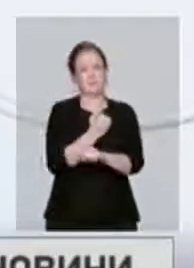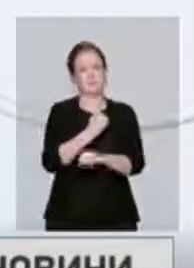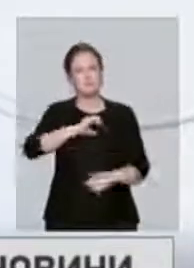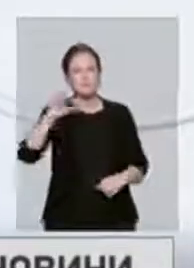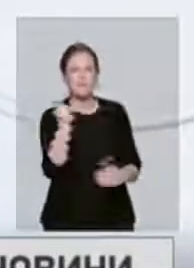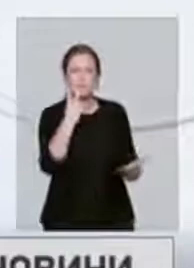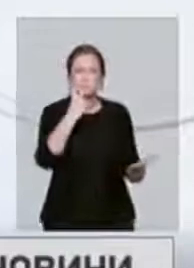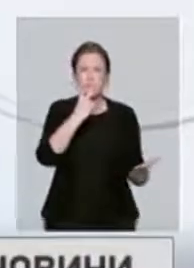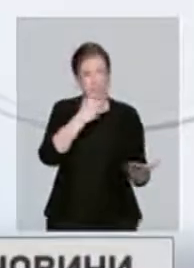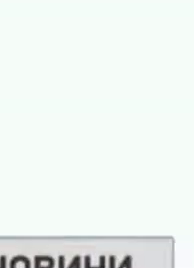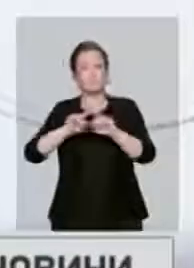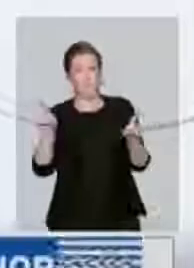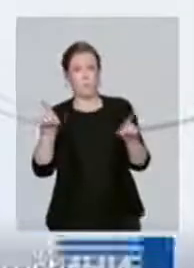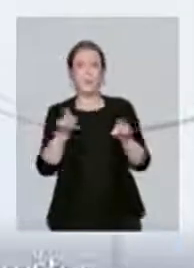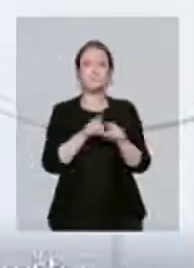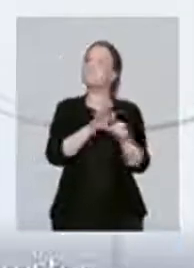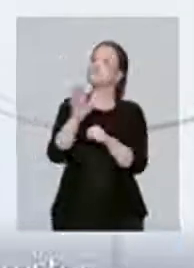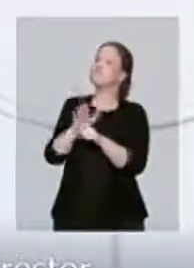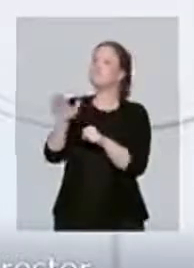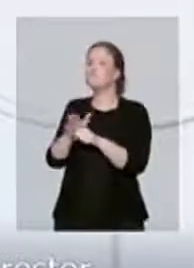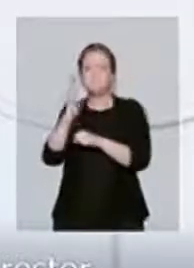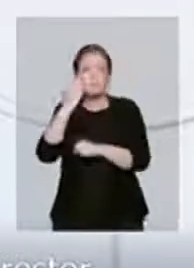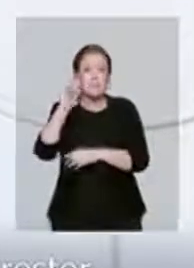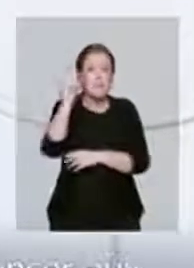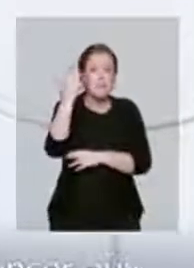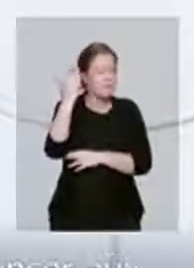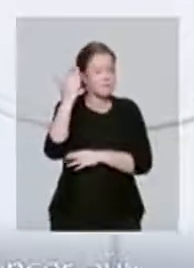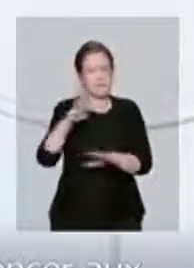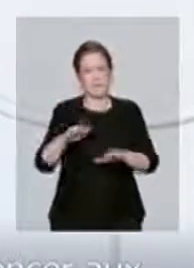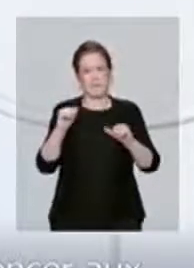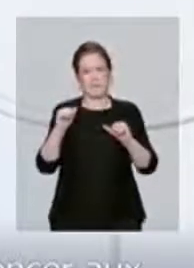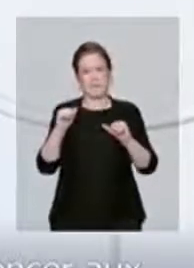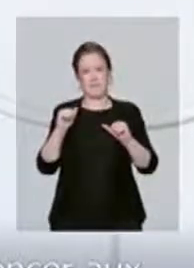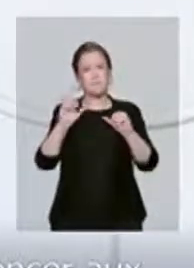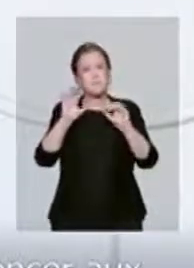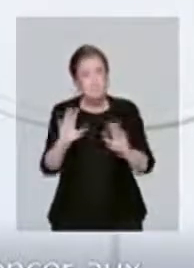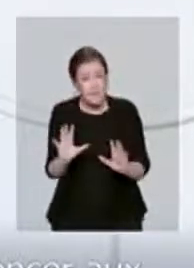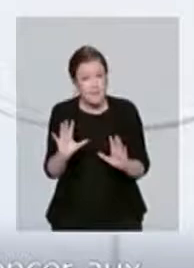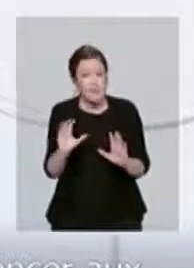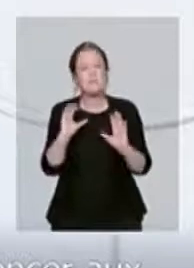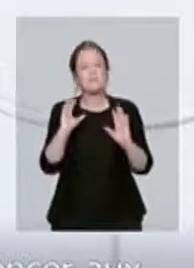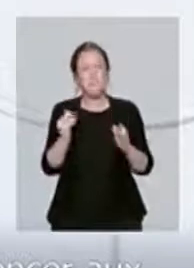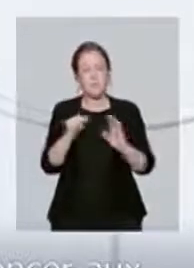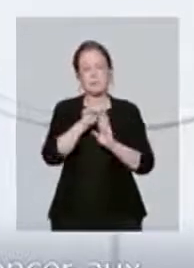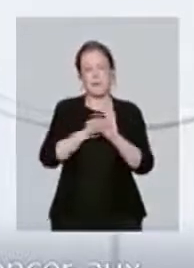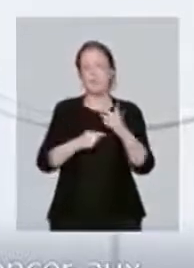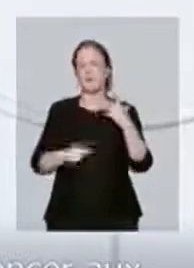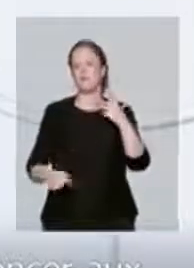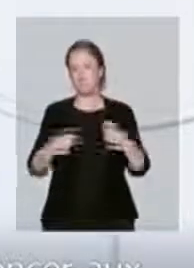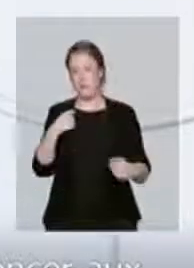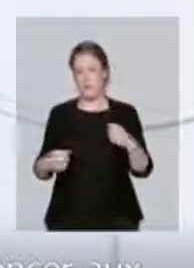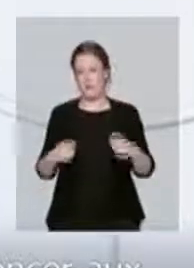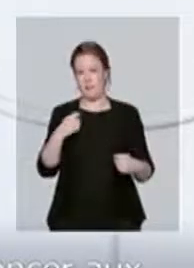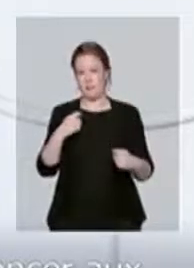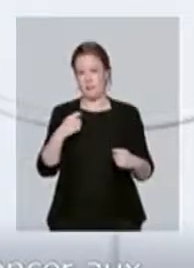нам вдалося це уникнути. З одного боку, завдяки нашим зусиллям, вашим зусиллям, вони виправдалися.